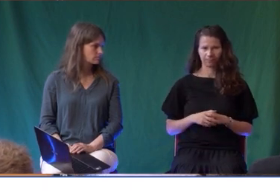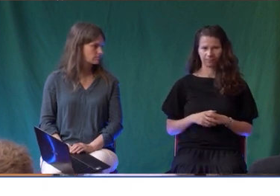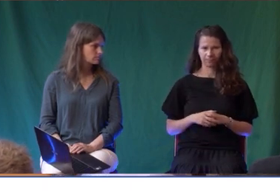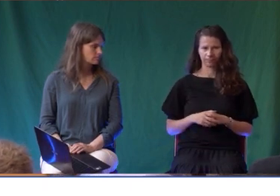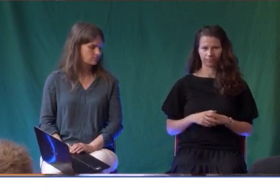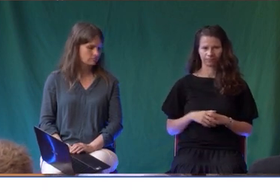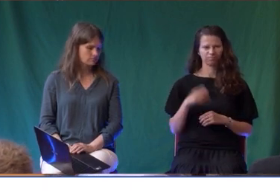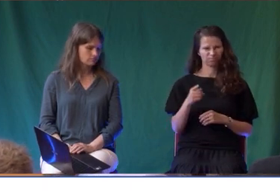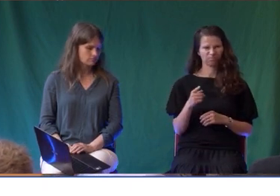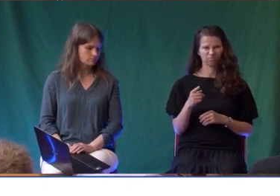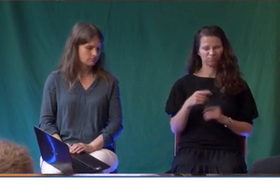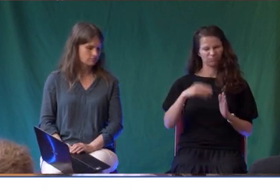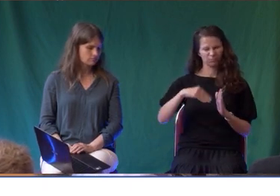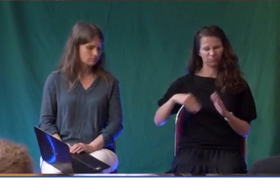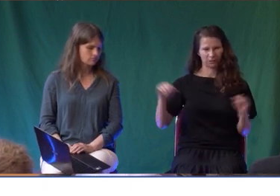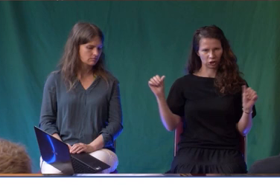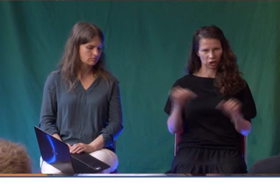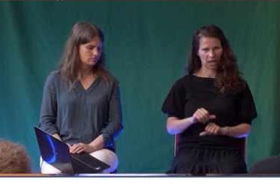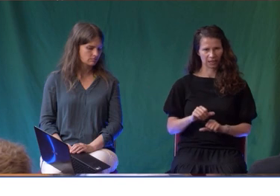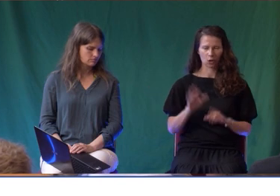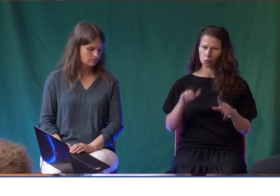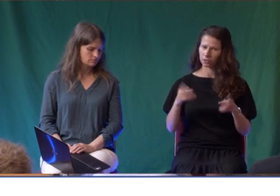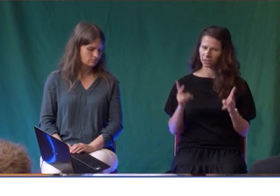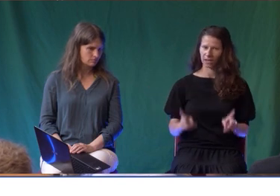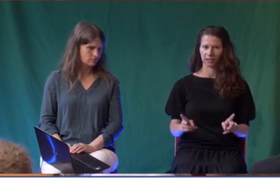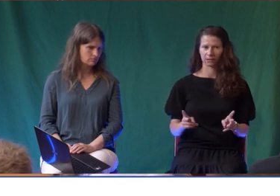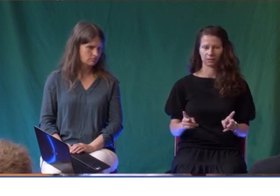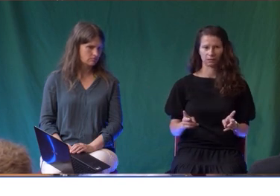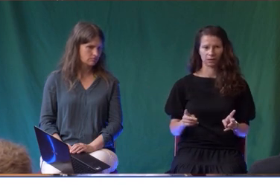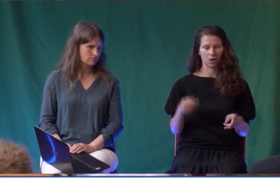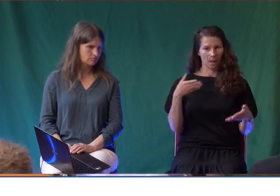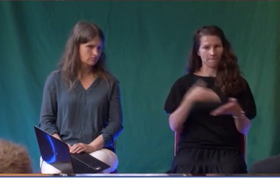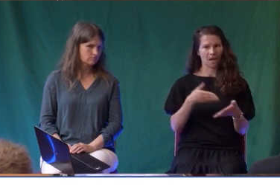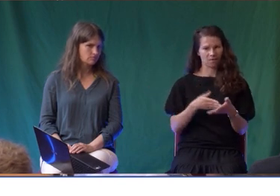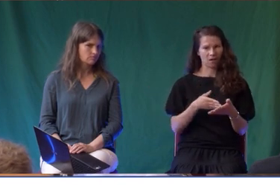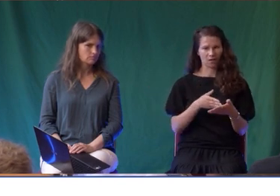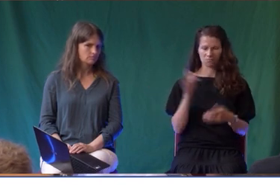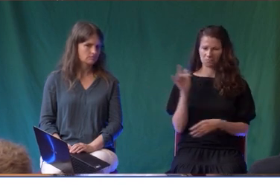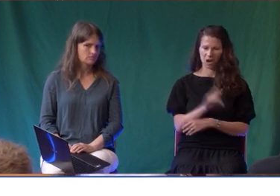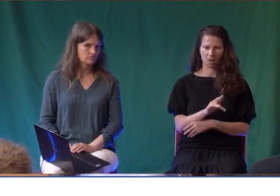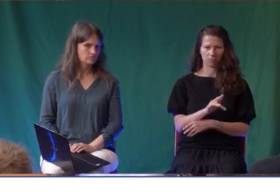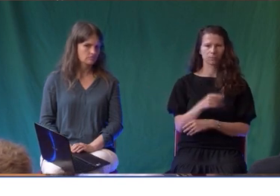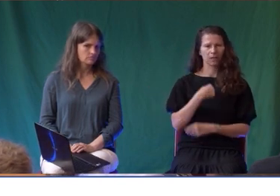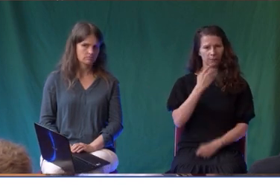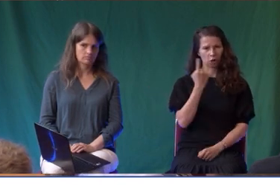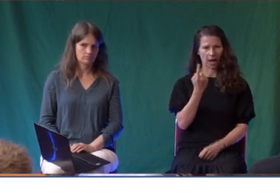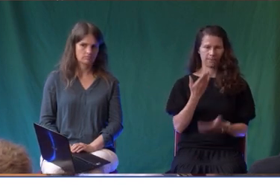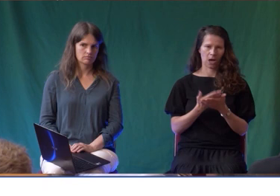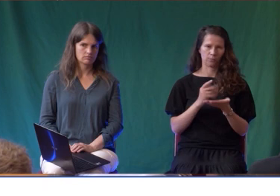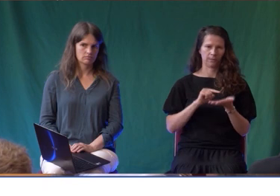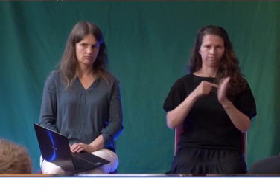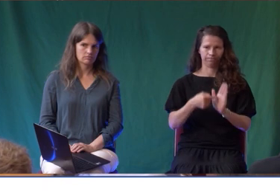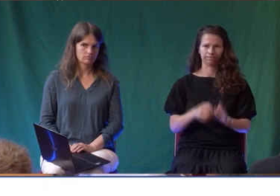schlecht gemacht und auch sehr ungerecht und sehr behindertenfeindlich und ich möchte ein Beispiel nennen